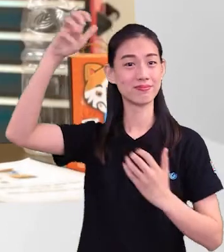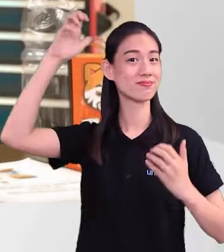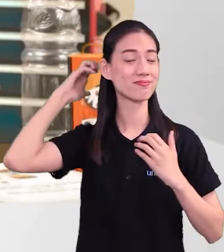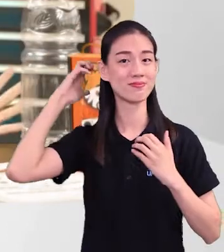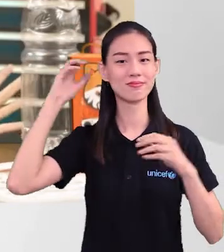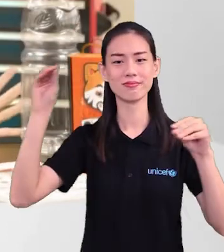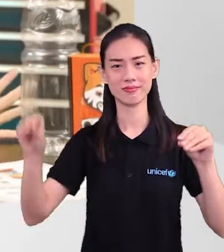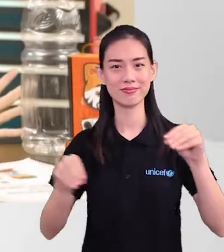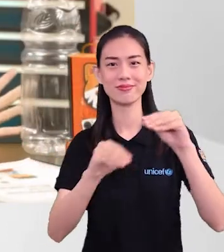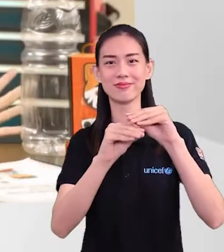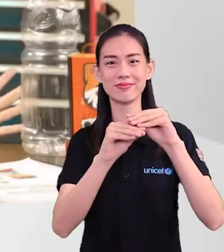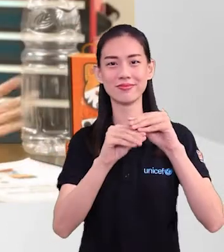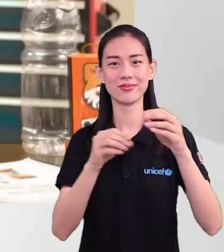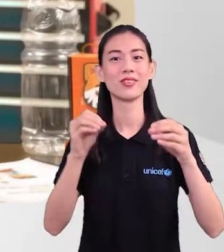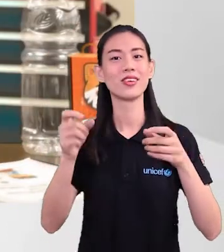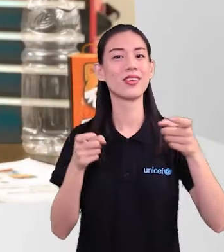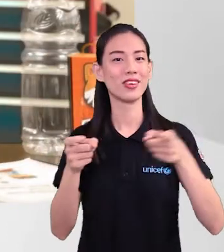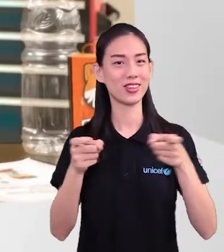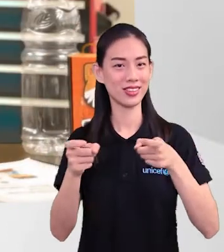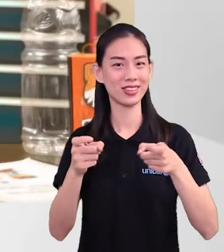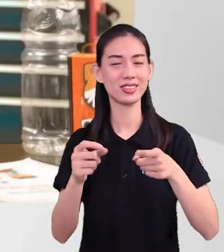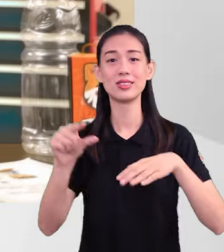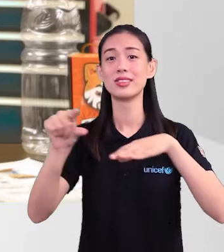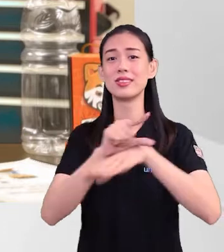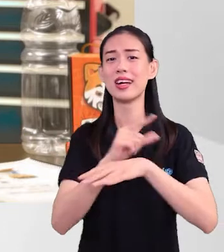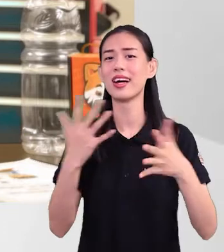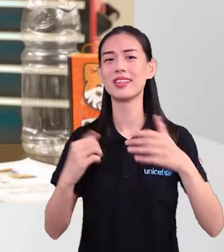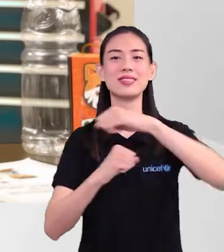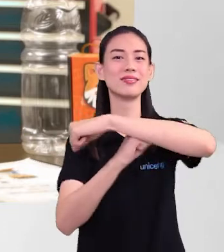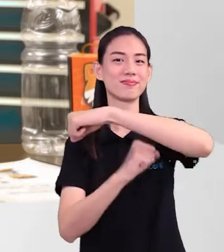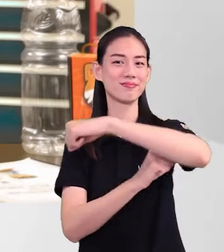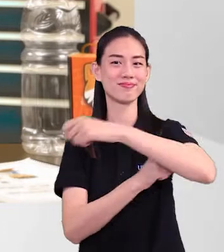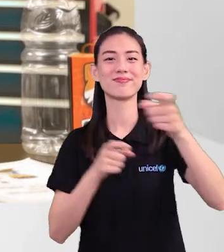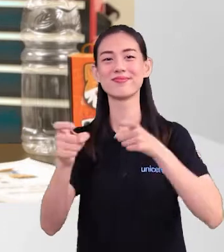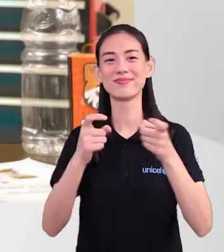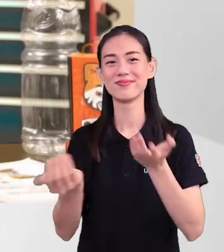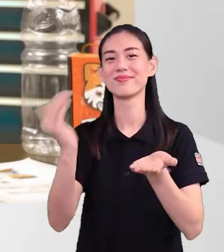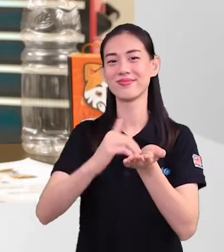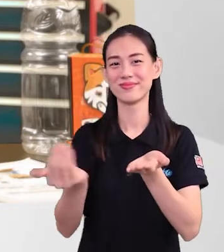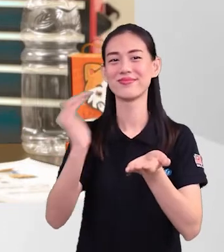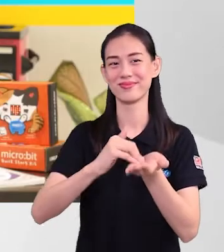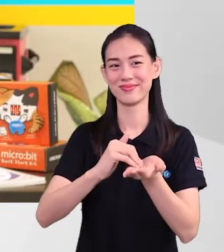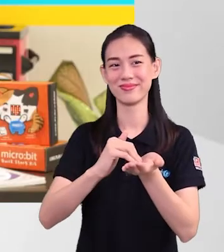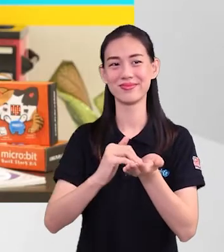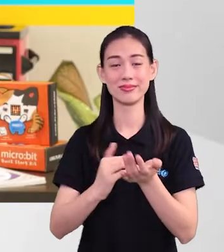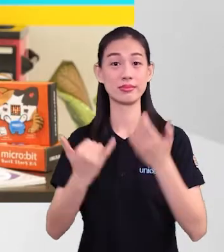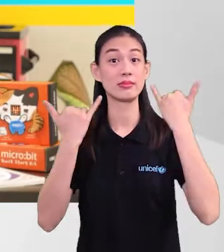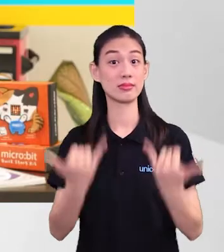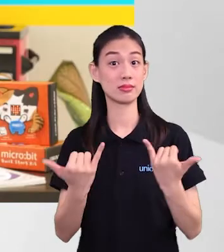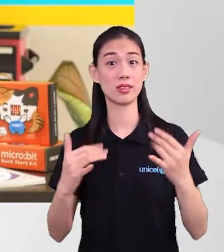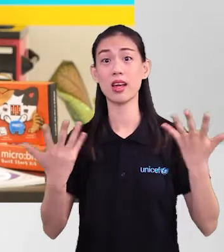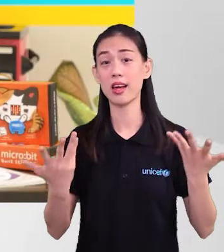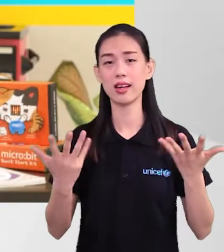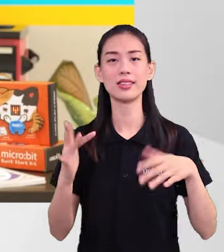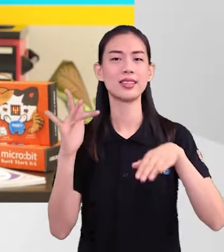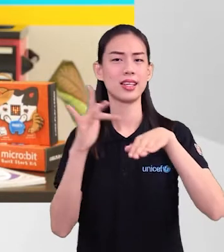kita telah membina singa dengan sensor setuhan untuk menggerakkan servo motor menggunakan struktur kawalan ulangan. Untuk video ini, kita